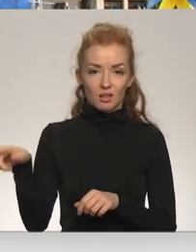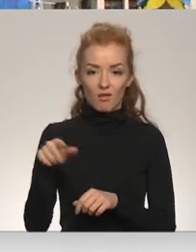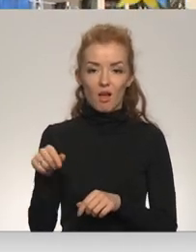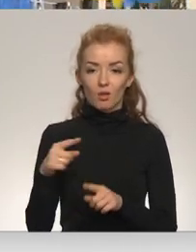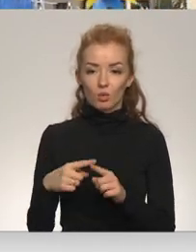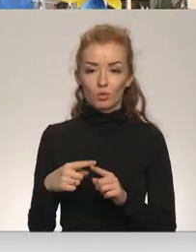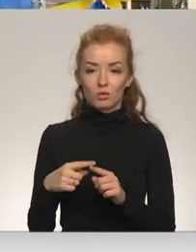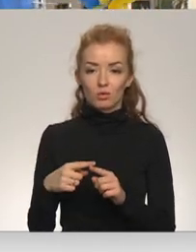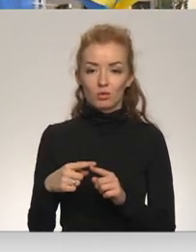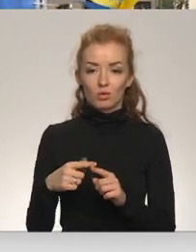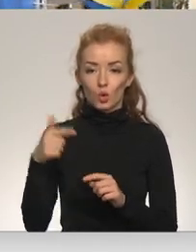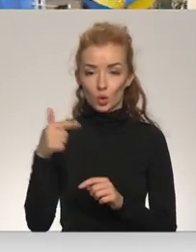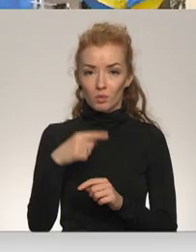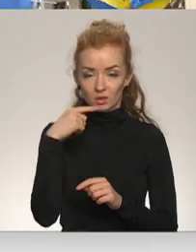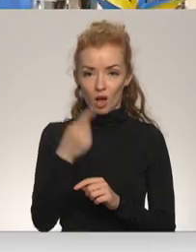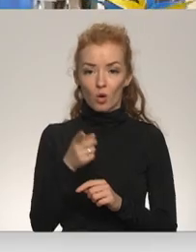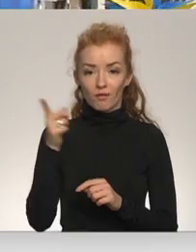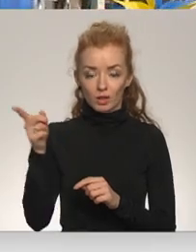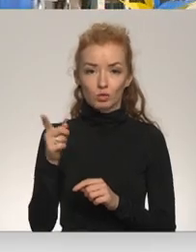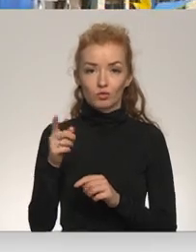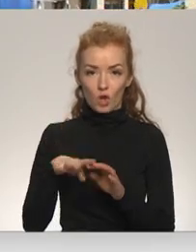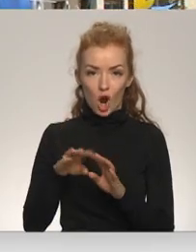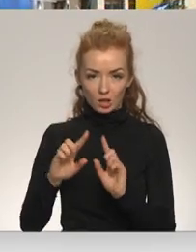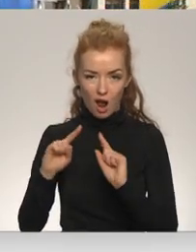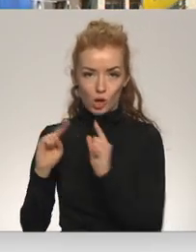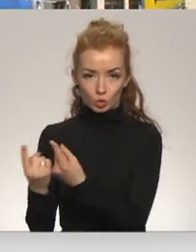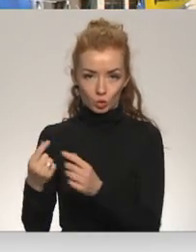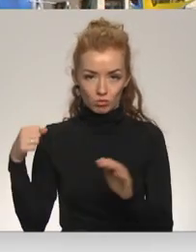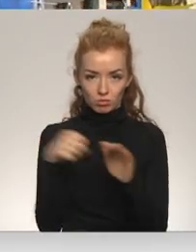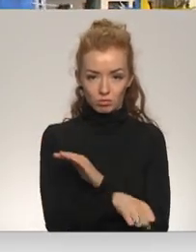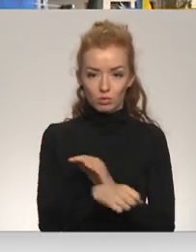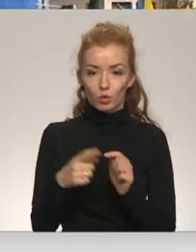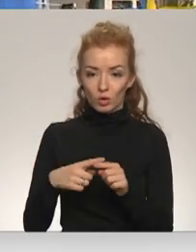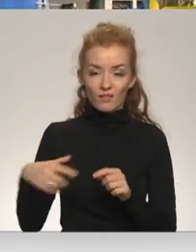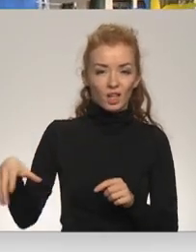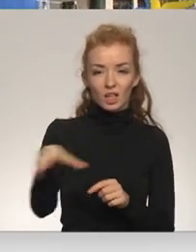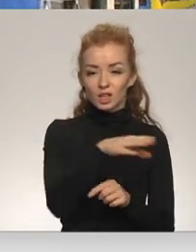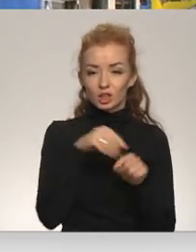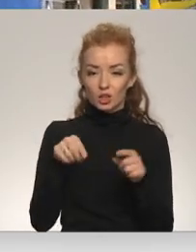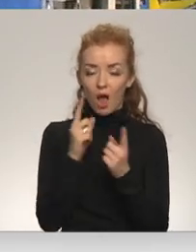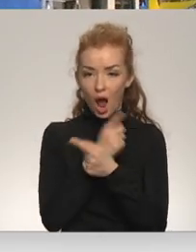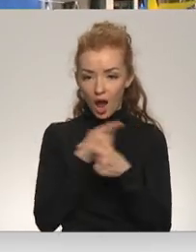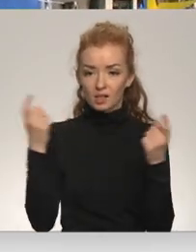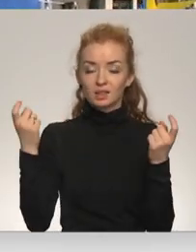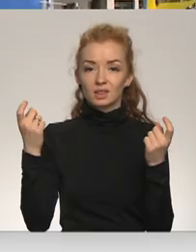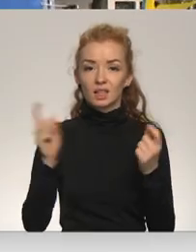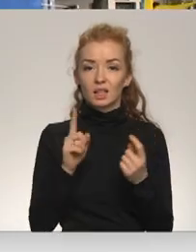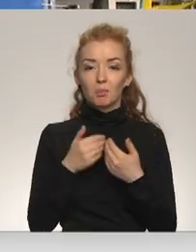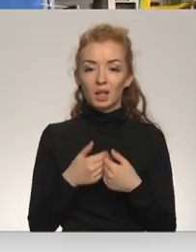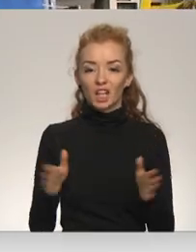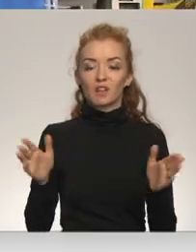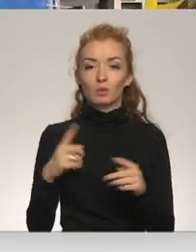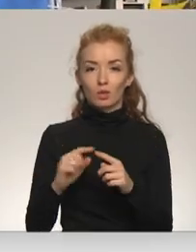mērā, nu, rūpji sakot, viņas tur daudz un liek aiz restēm. Un tad šī visa akcija, manuprāt, ir tāda brīvības